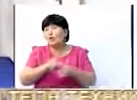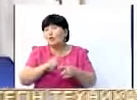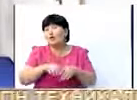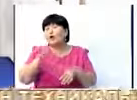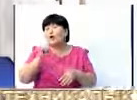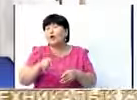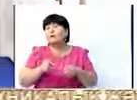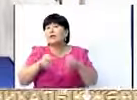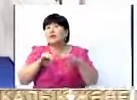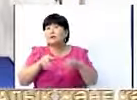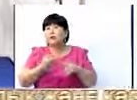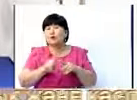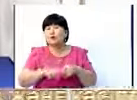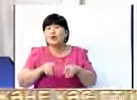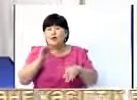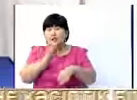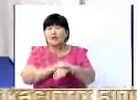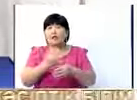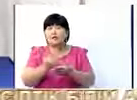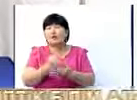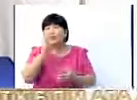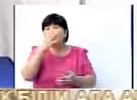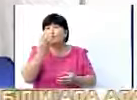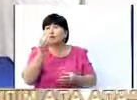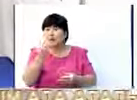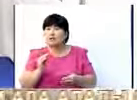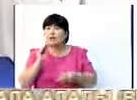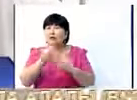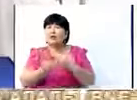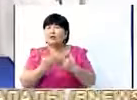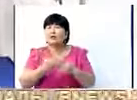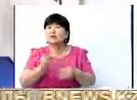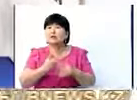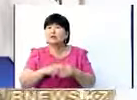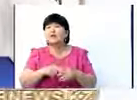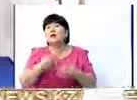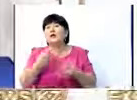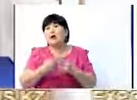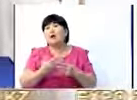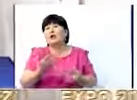өз қылмысқа бойынша дәлелін тауып 4 жыл жазасы тағайындалып 4 жылға бас бостандығынан айыруға